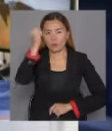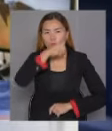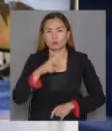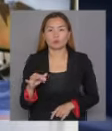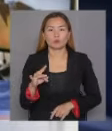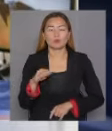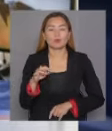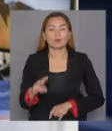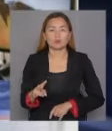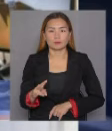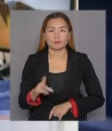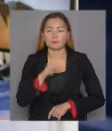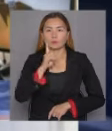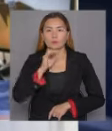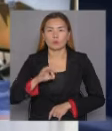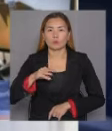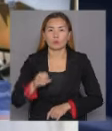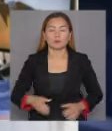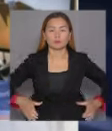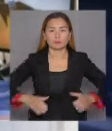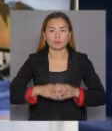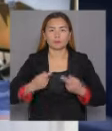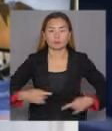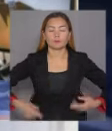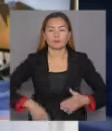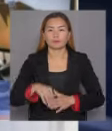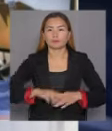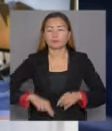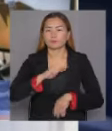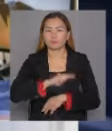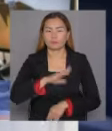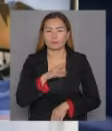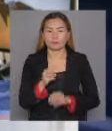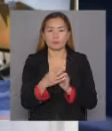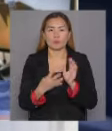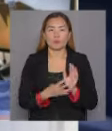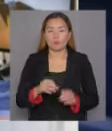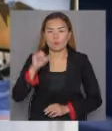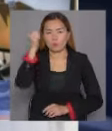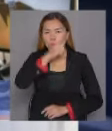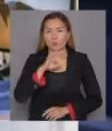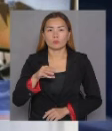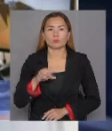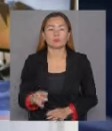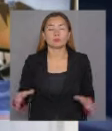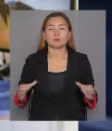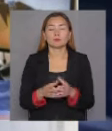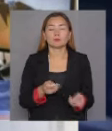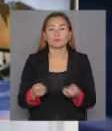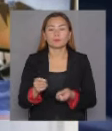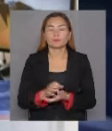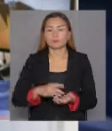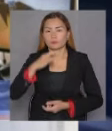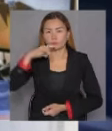Отан партиясының Жас Отан жастар қанатында түрлі лауазымдарды атқарды. 2019 жылы Жас Отан жастар қанатын басқарып